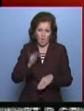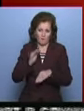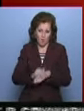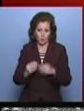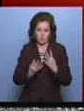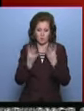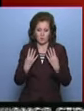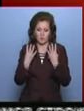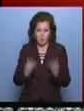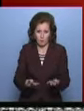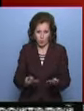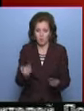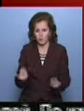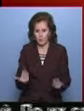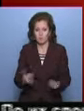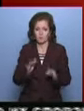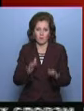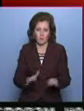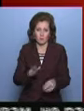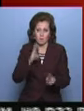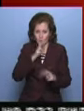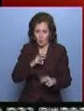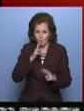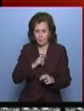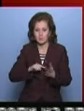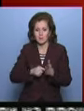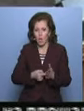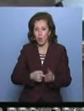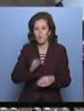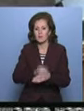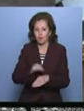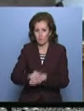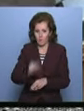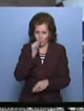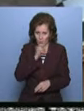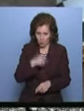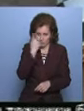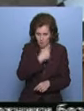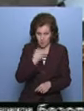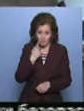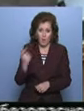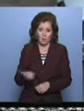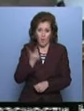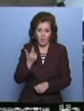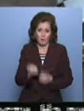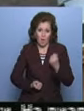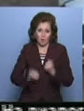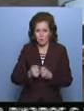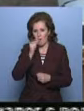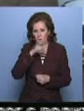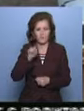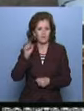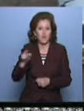повреждения имущества. В настоящее время проводится проверка с целью установления виновных лиц. Владельцы покореженных авто винят в